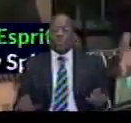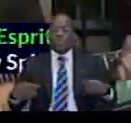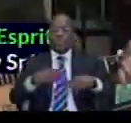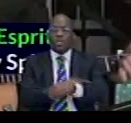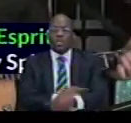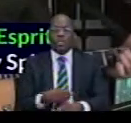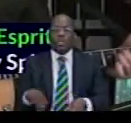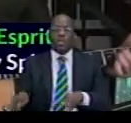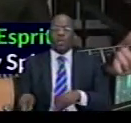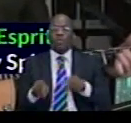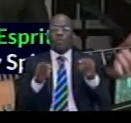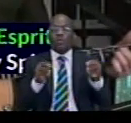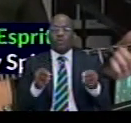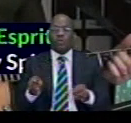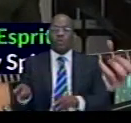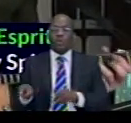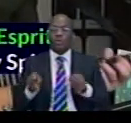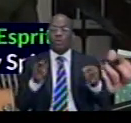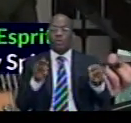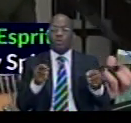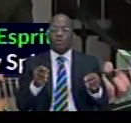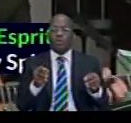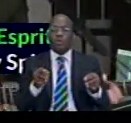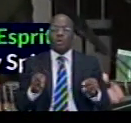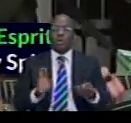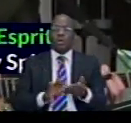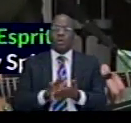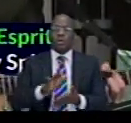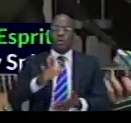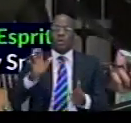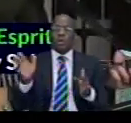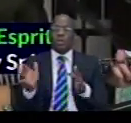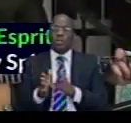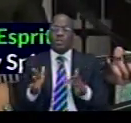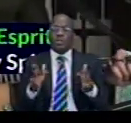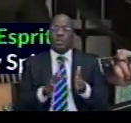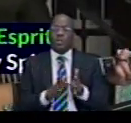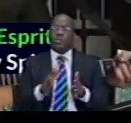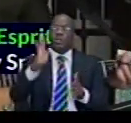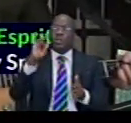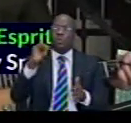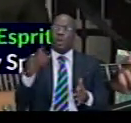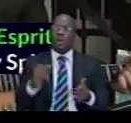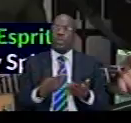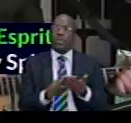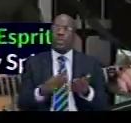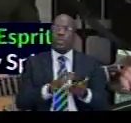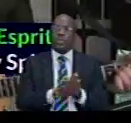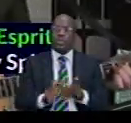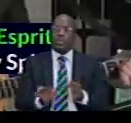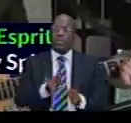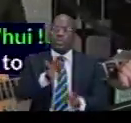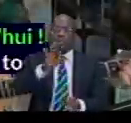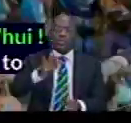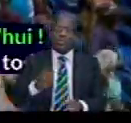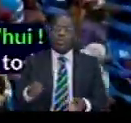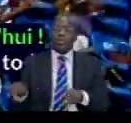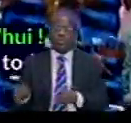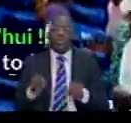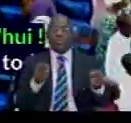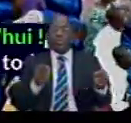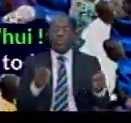Oh, agis, agis, glorifie Jésus par le Saint-Esprit. Agis.